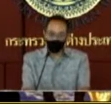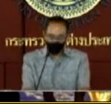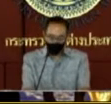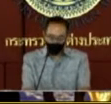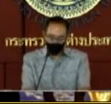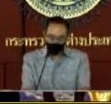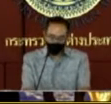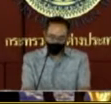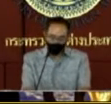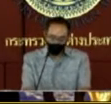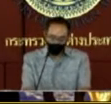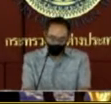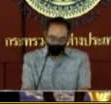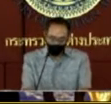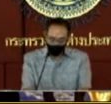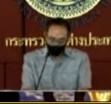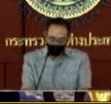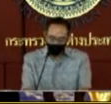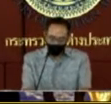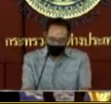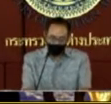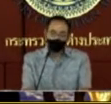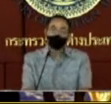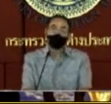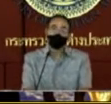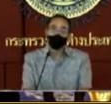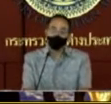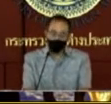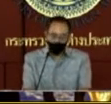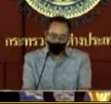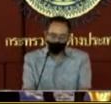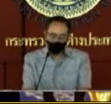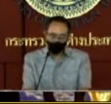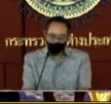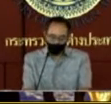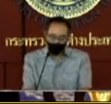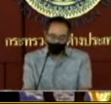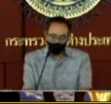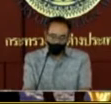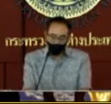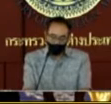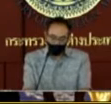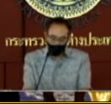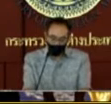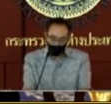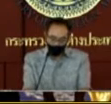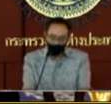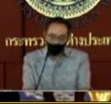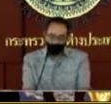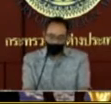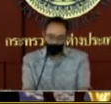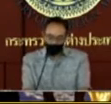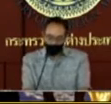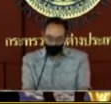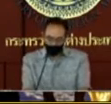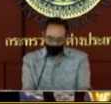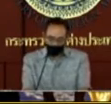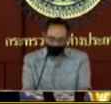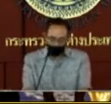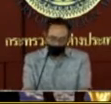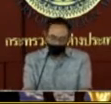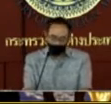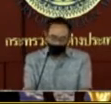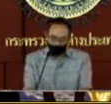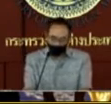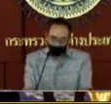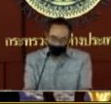นุนการดำเนินบทบาทที่สร้างสรรค์ของสหรัฐในภูมิภาคและอนุภูมิภาคลุ่มน้ำโขงผ่านกลไก